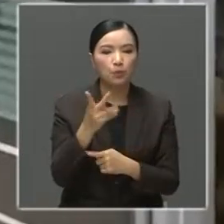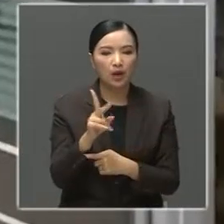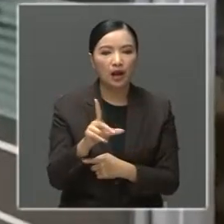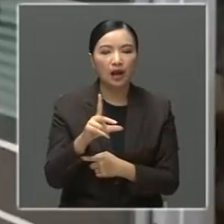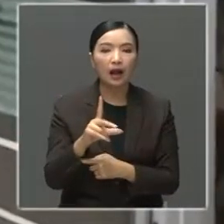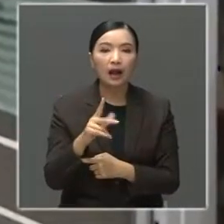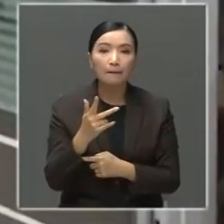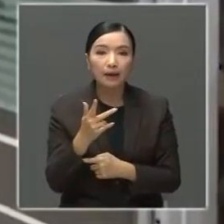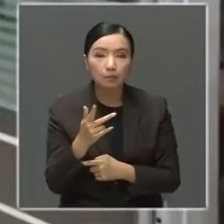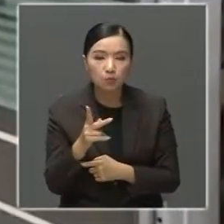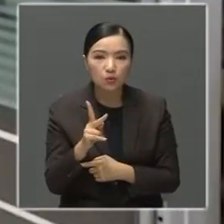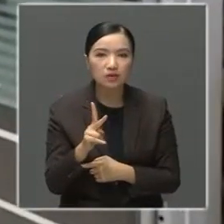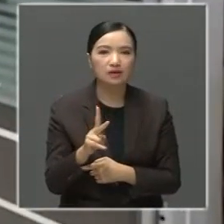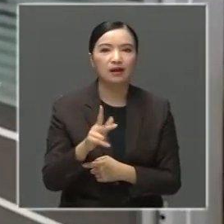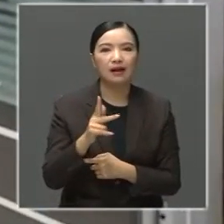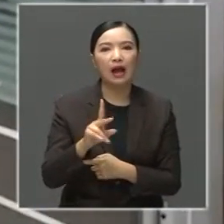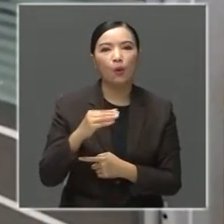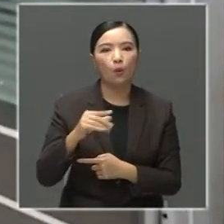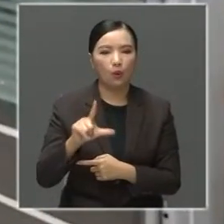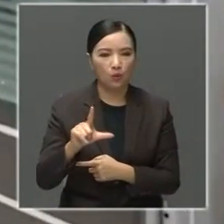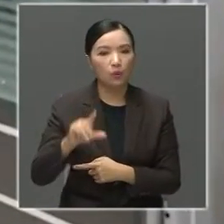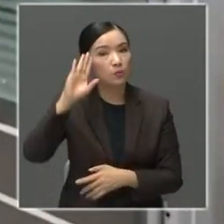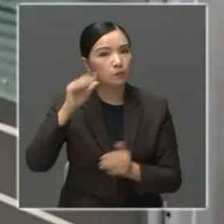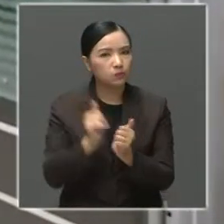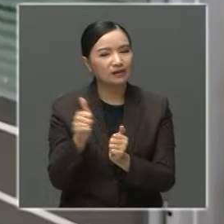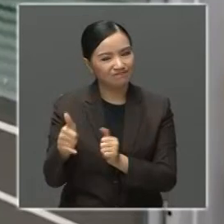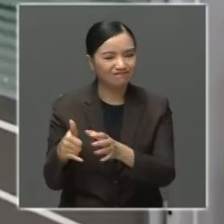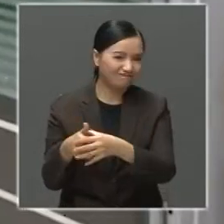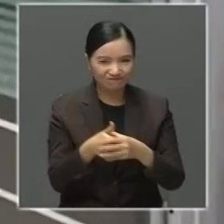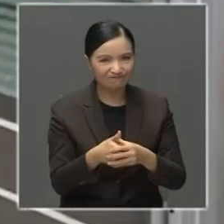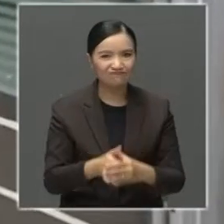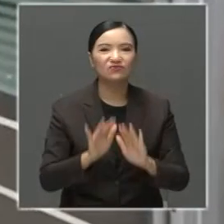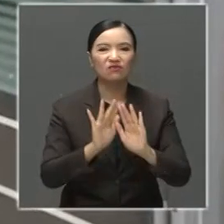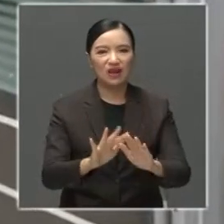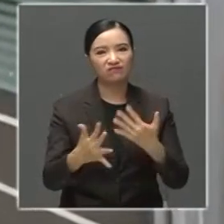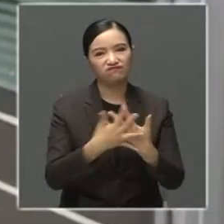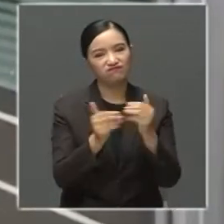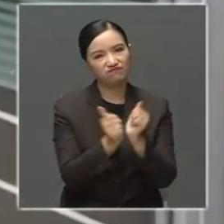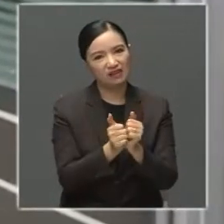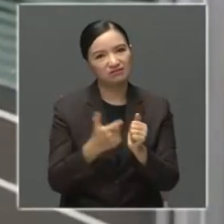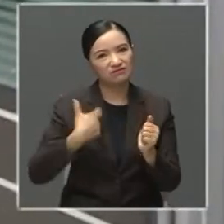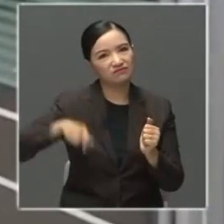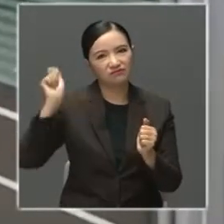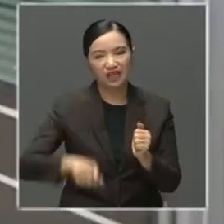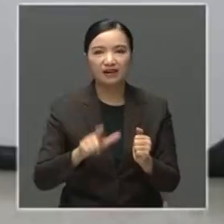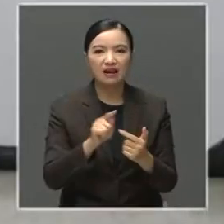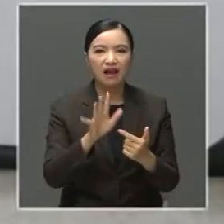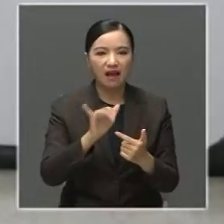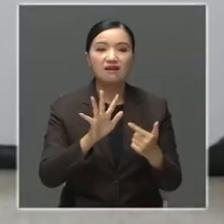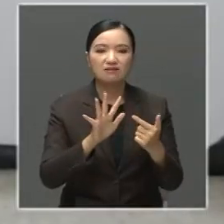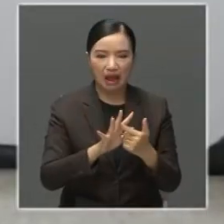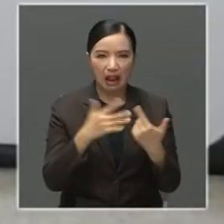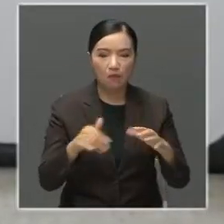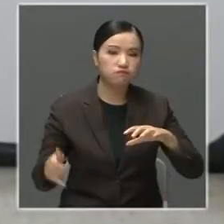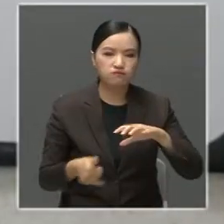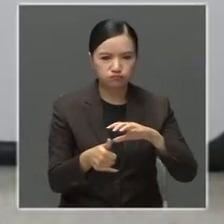บตำรวจสุพจน์ได้ควบคุมตัวดาบตำรวจคนนี้ไปฝากขังผัดแรกที่ศาลอาญาธนบุรีระหว่างการนำตัวขึ้นรถผู้ต้องห